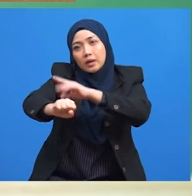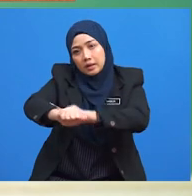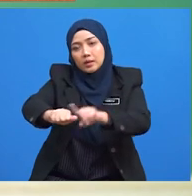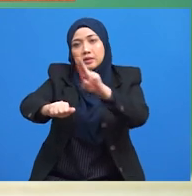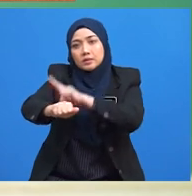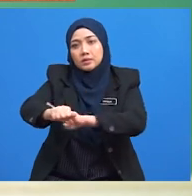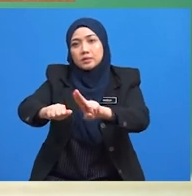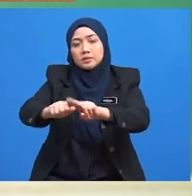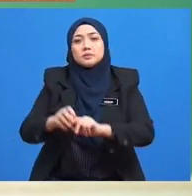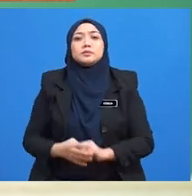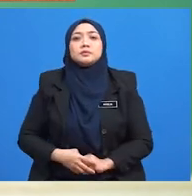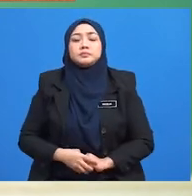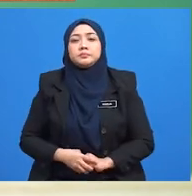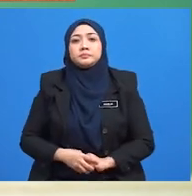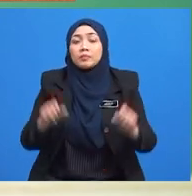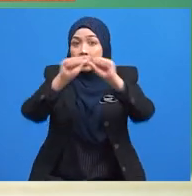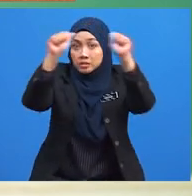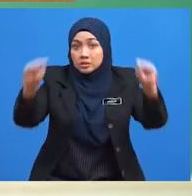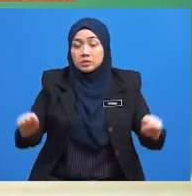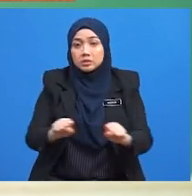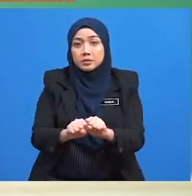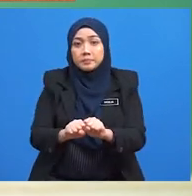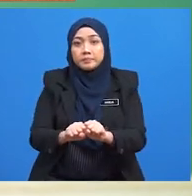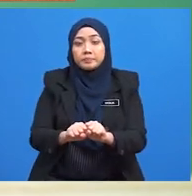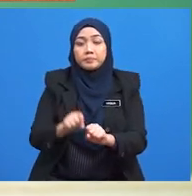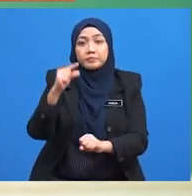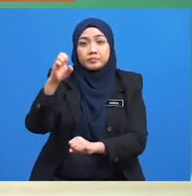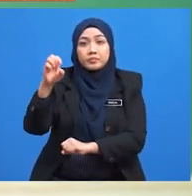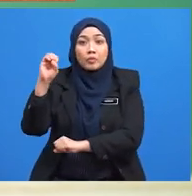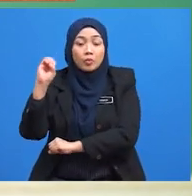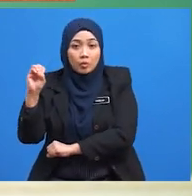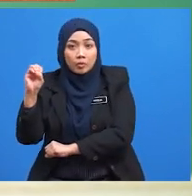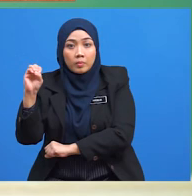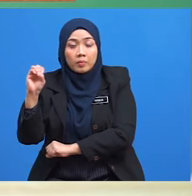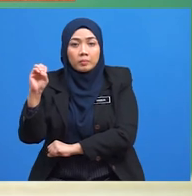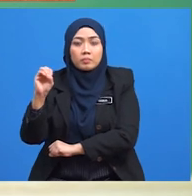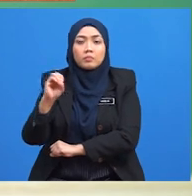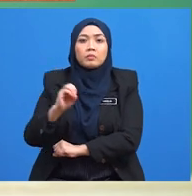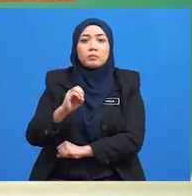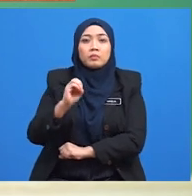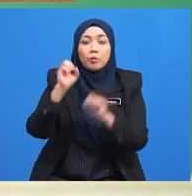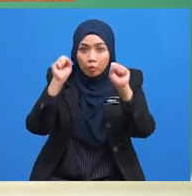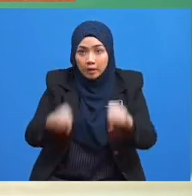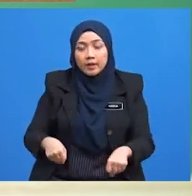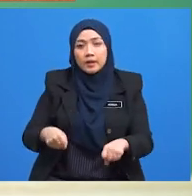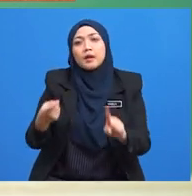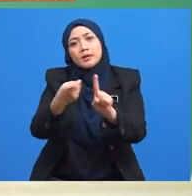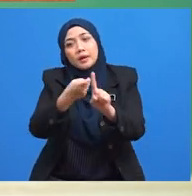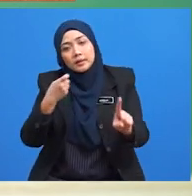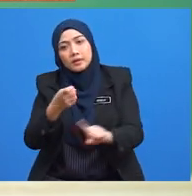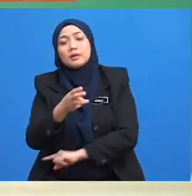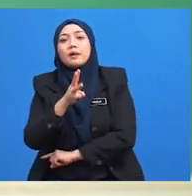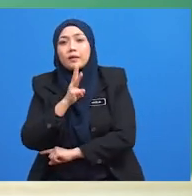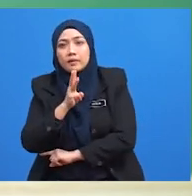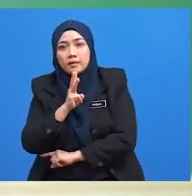pergerakan jisim, iaitu sistem geomorfologi juga berlaku disebabkan oleh air, iaitu sistem